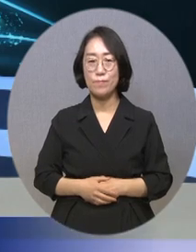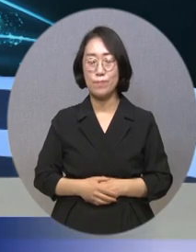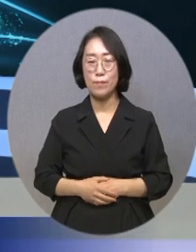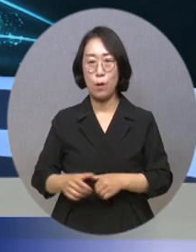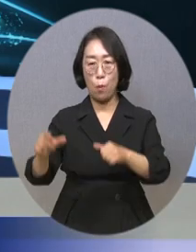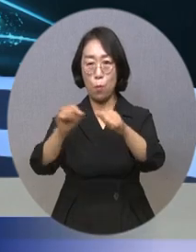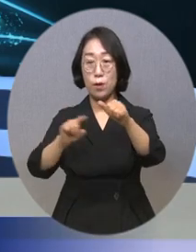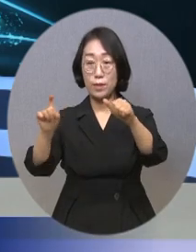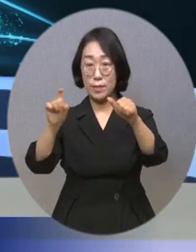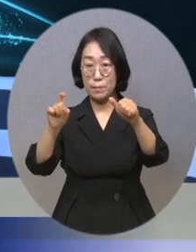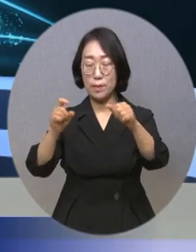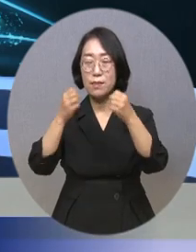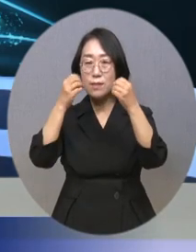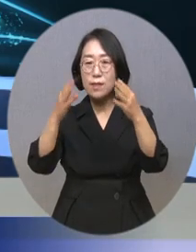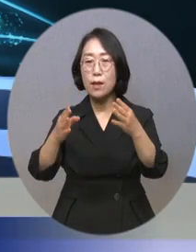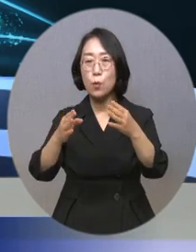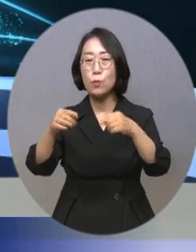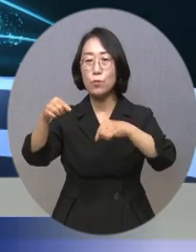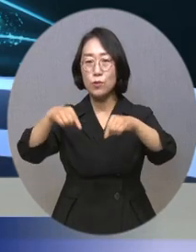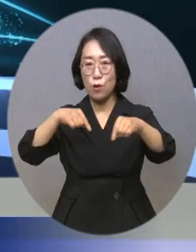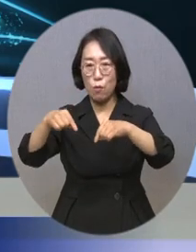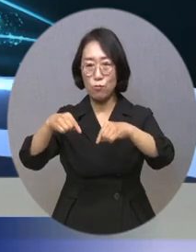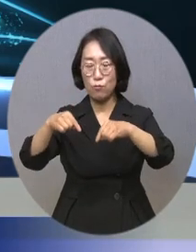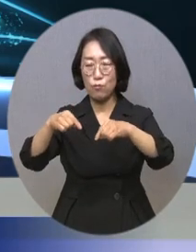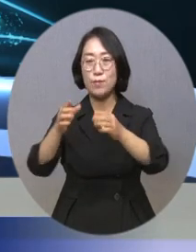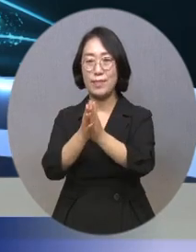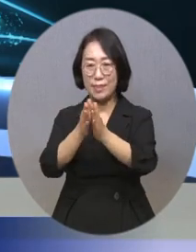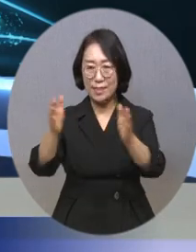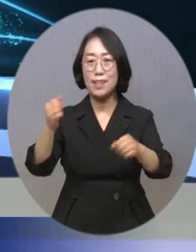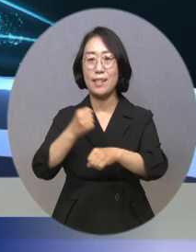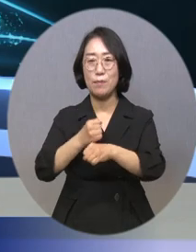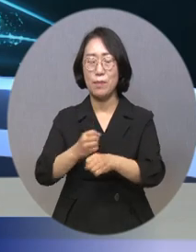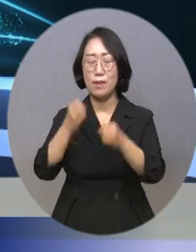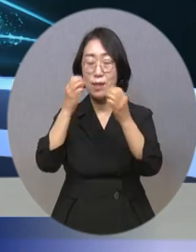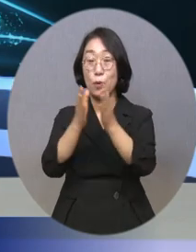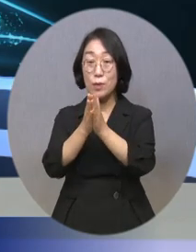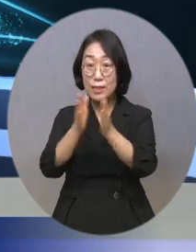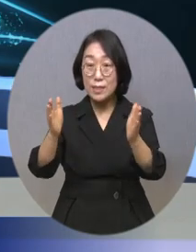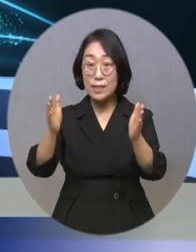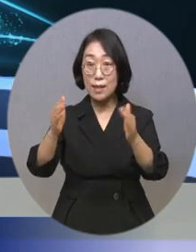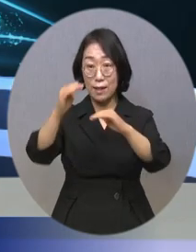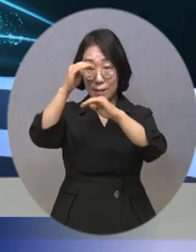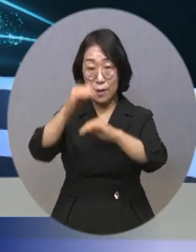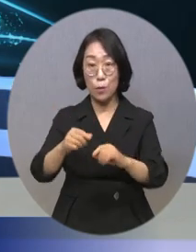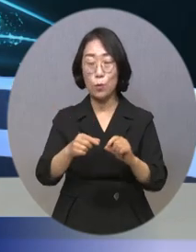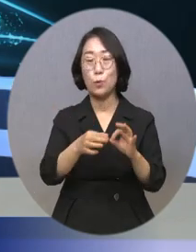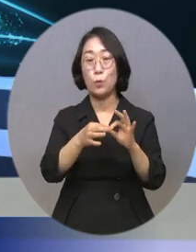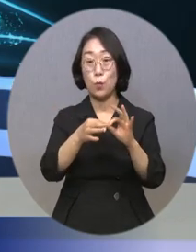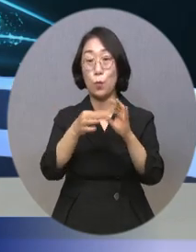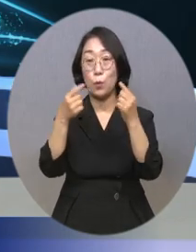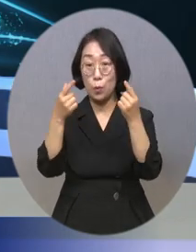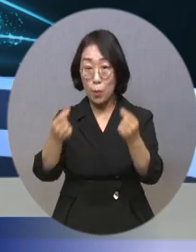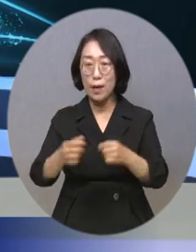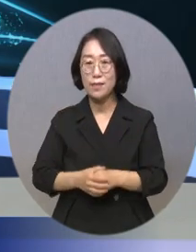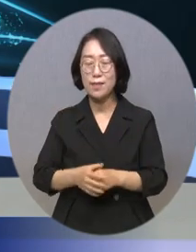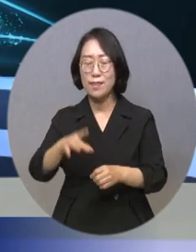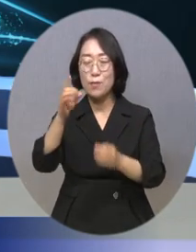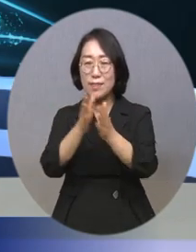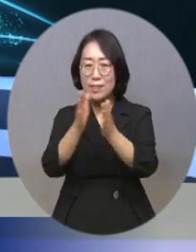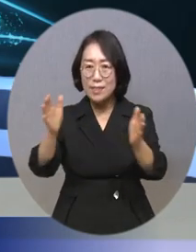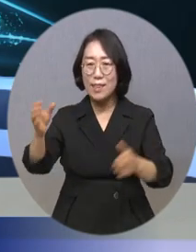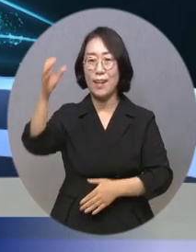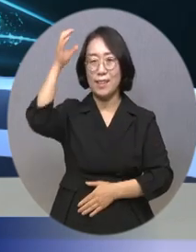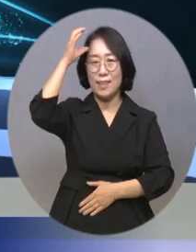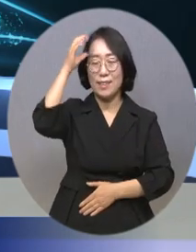5월 10일 새로운 정부가 출범했습니다 앞서 전해드린 새로운 시작에 대한 소식들 처럼 시작은 언제나 설렘과 기대가